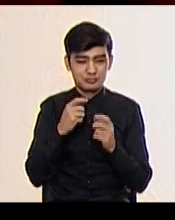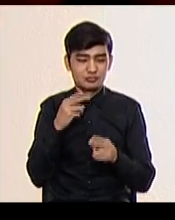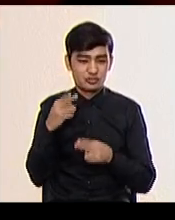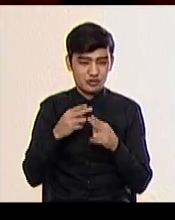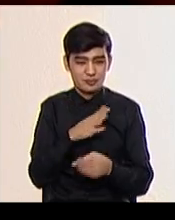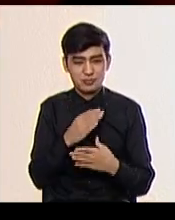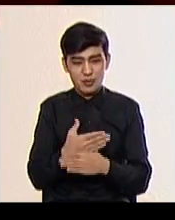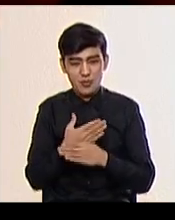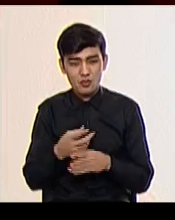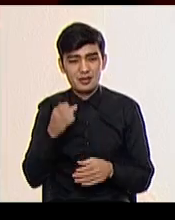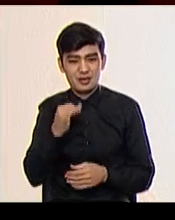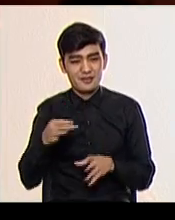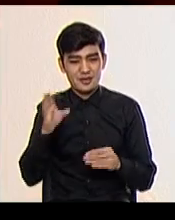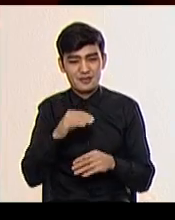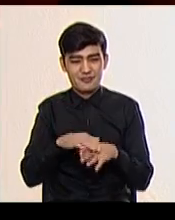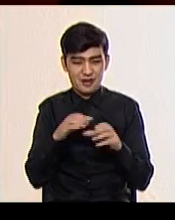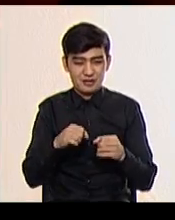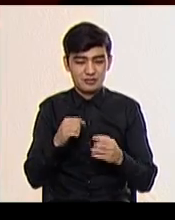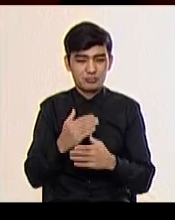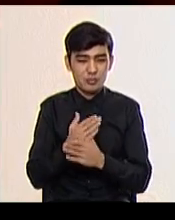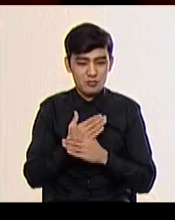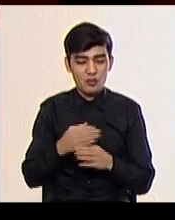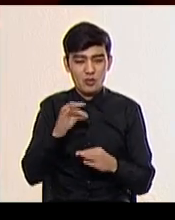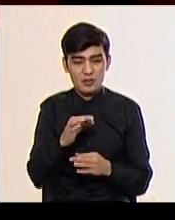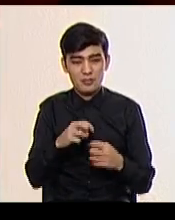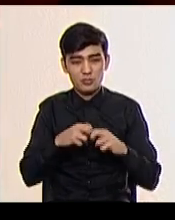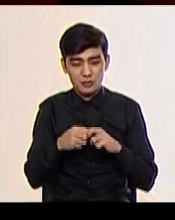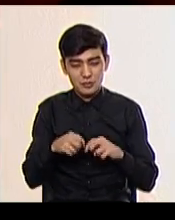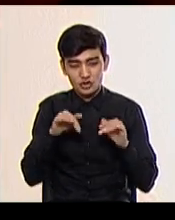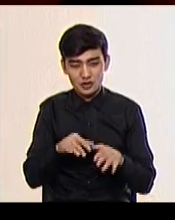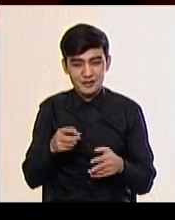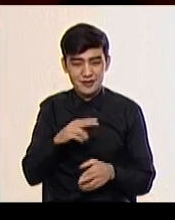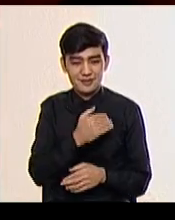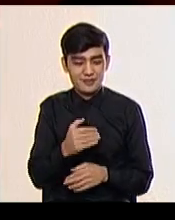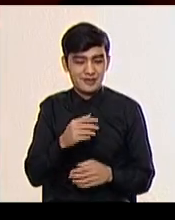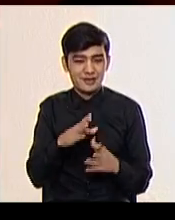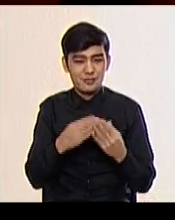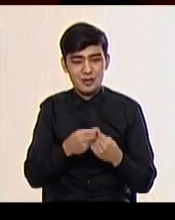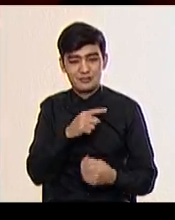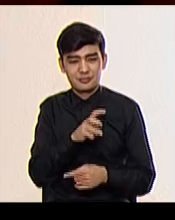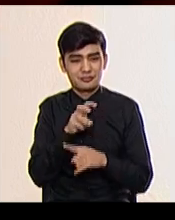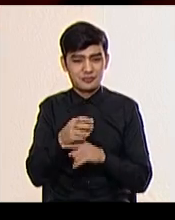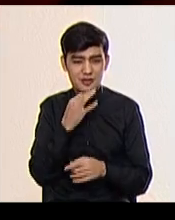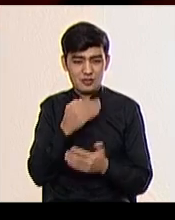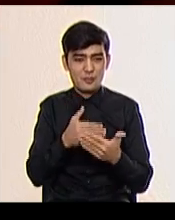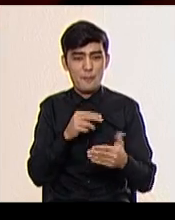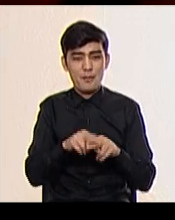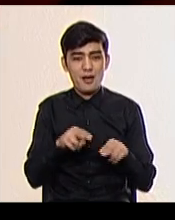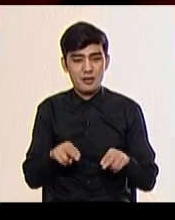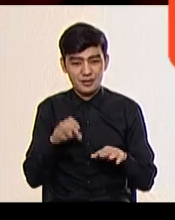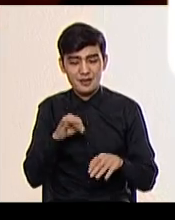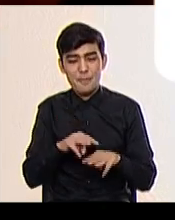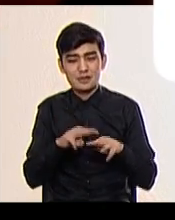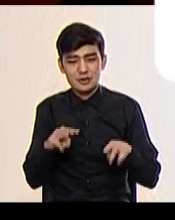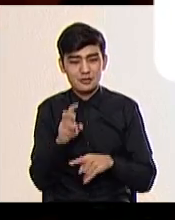Она просила компетентных чиновников решить давние проблемы ее семьи. Ранее она обращалась в парламент и